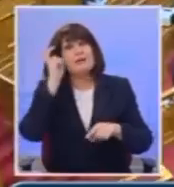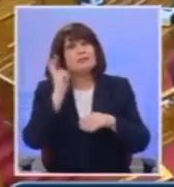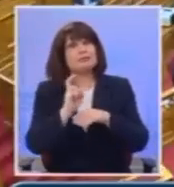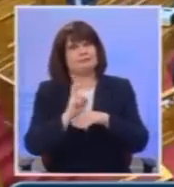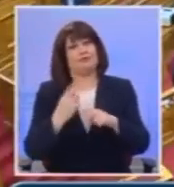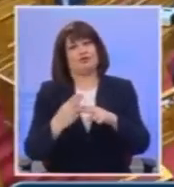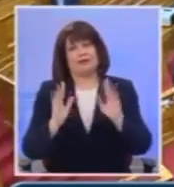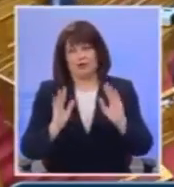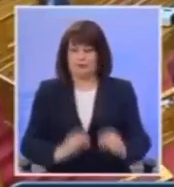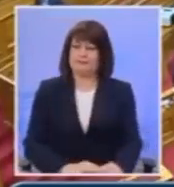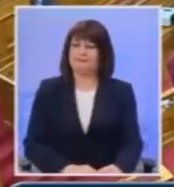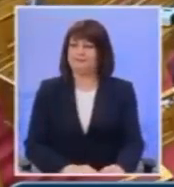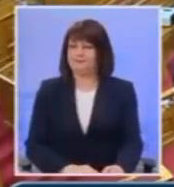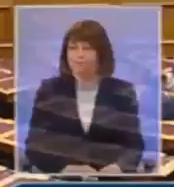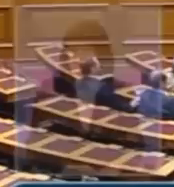Θεοδωράκη.